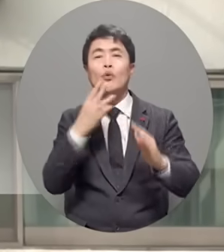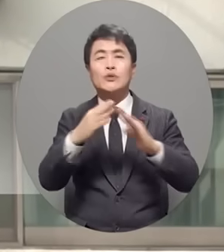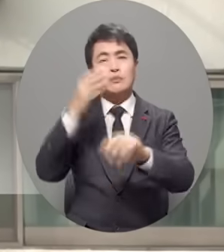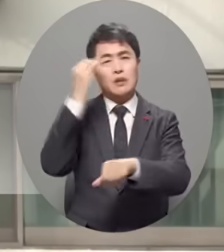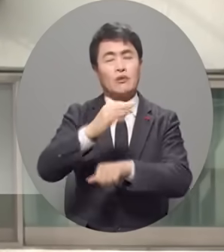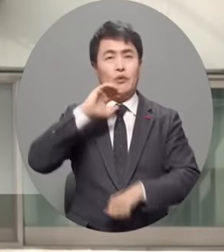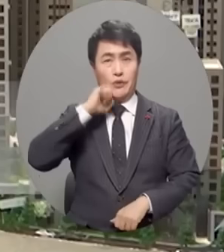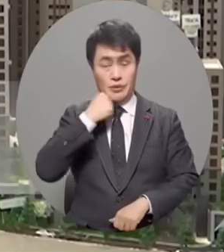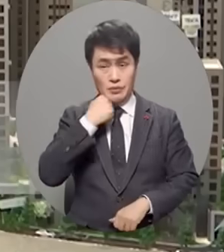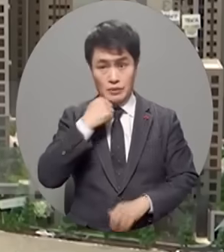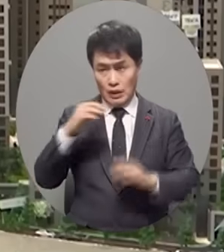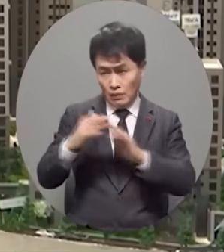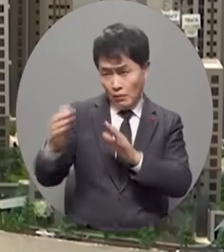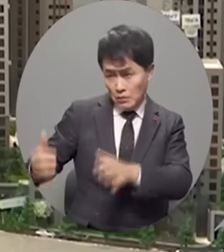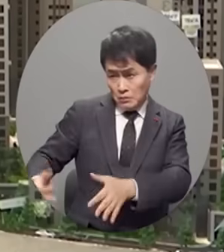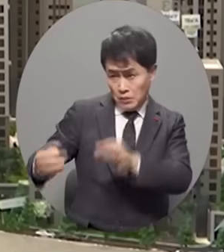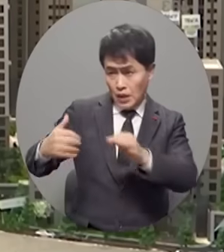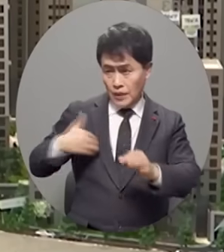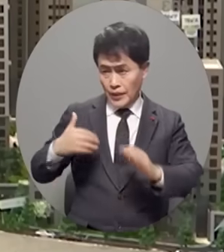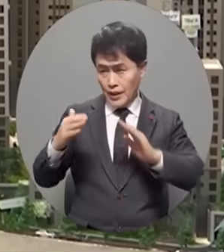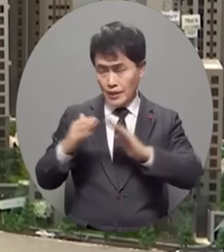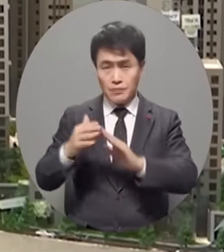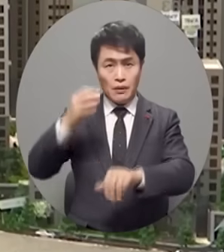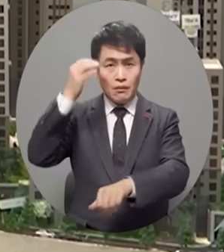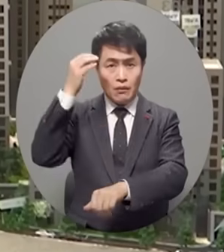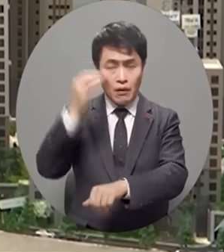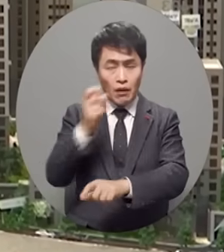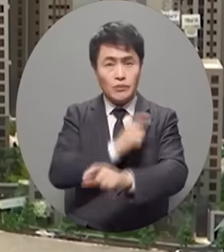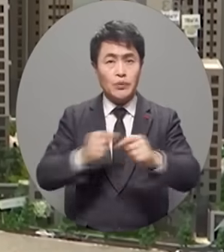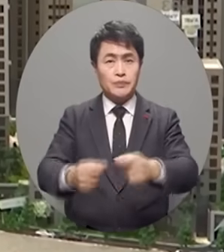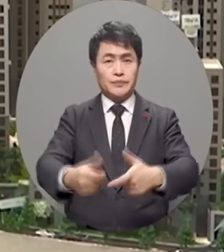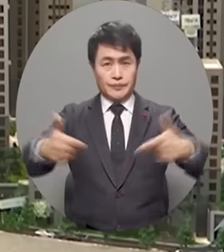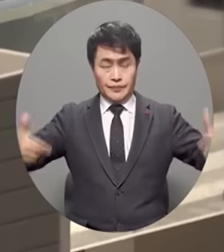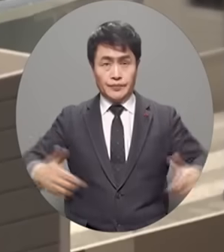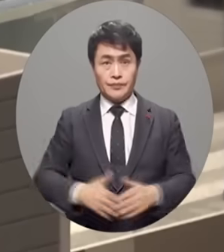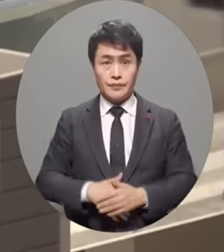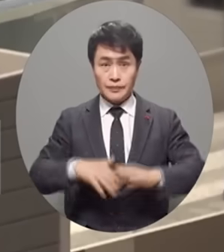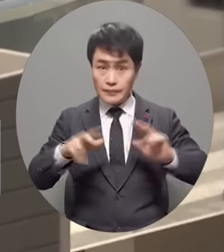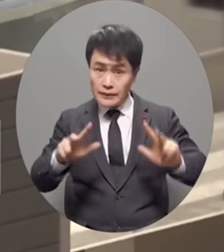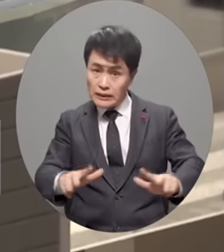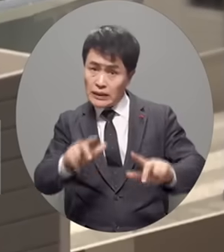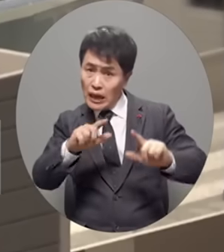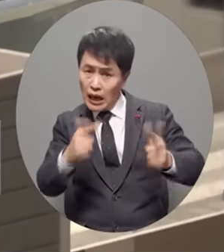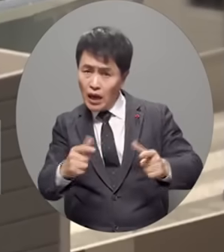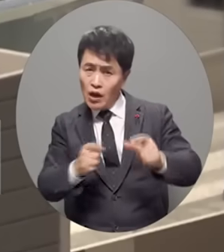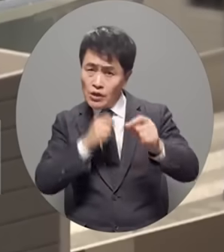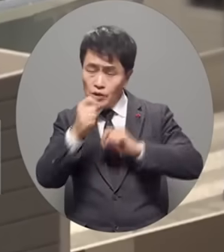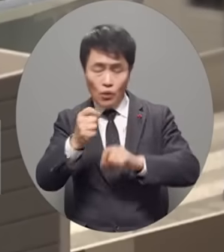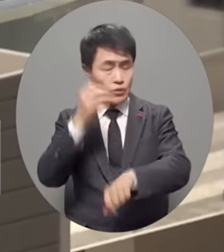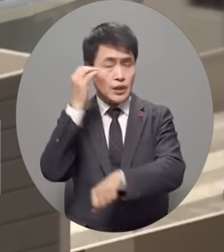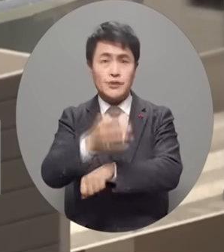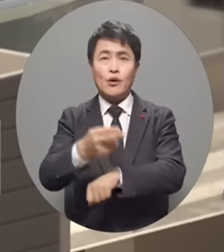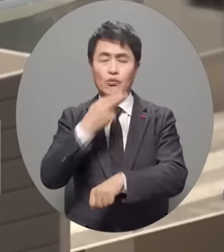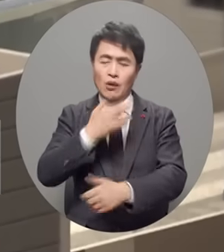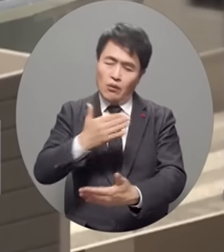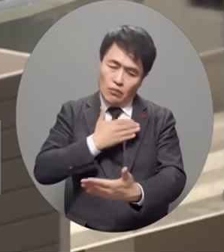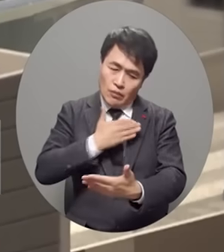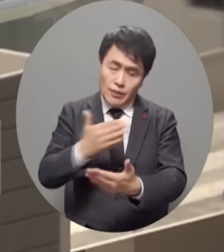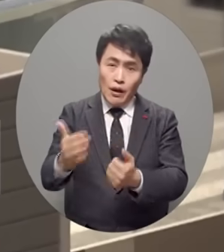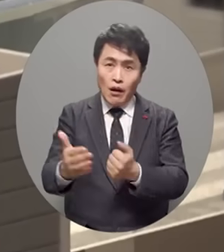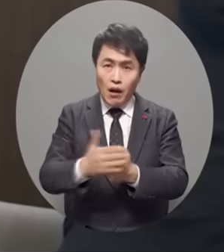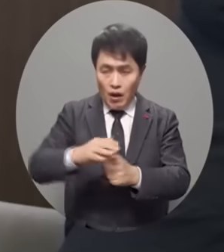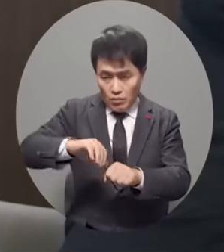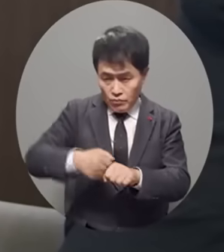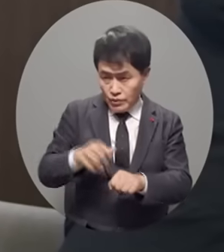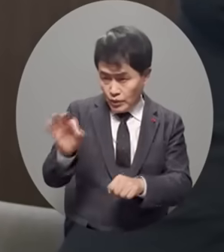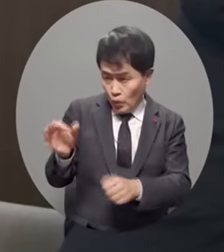무서운 상승세였지만 내 집 마련을 한 가구는 늘어났습니다. 지금 아니면 영원히 살 수 없다는 불안감에 무리한